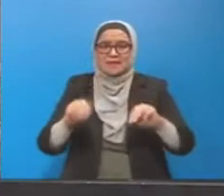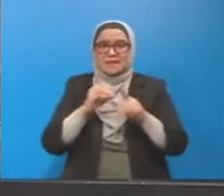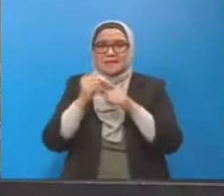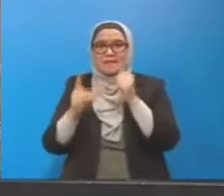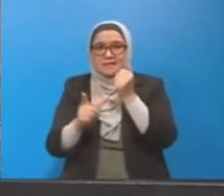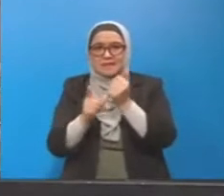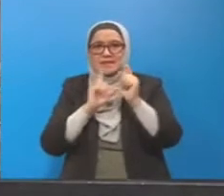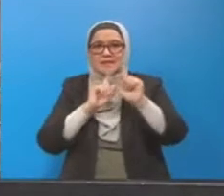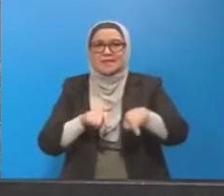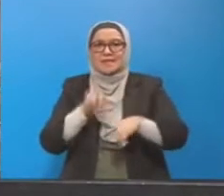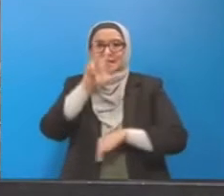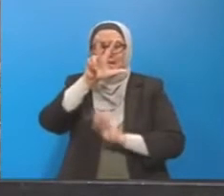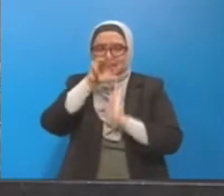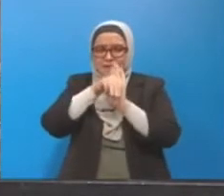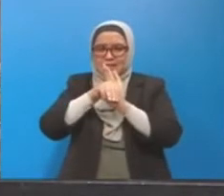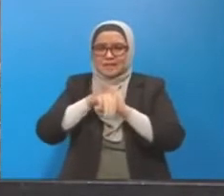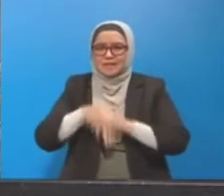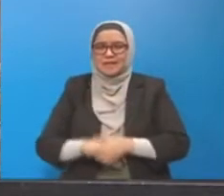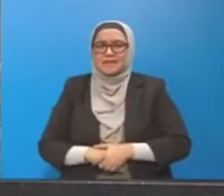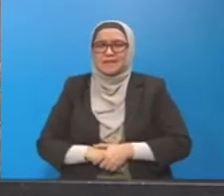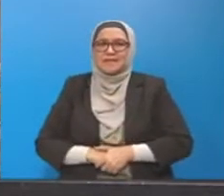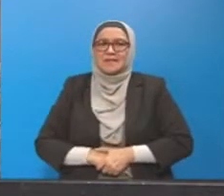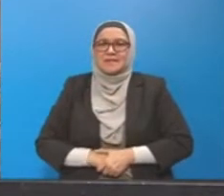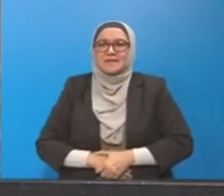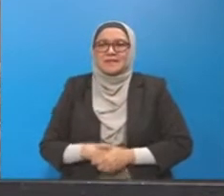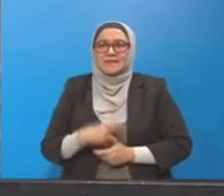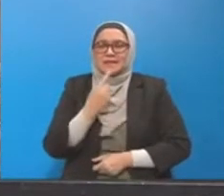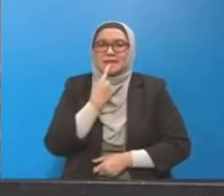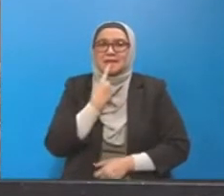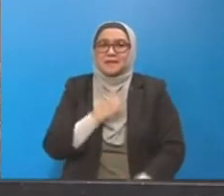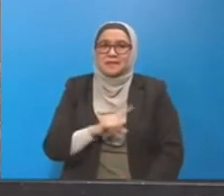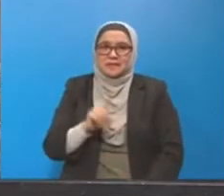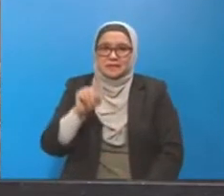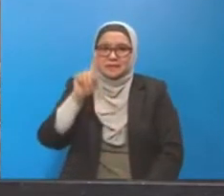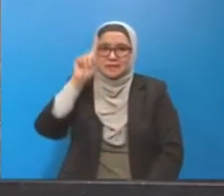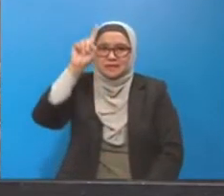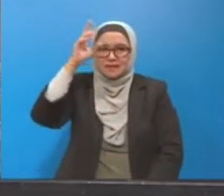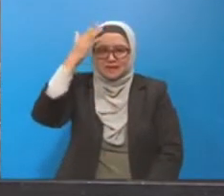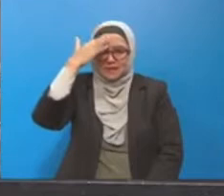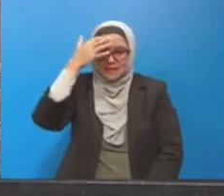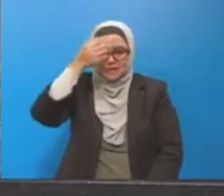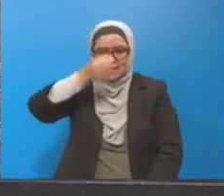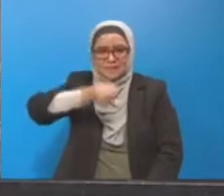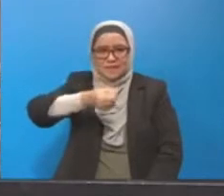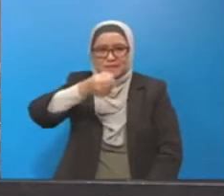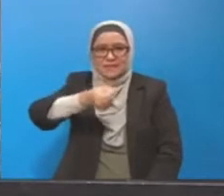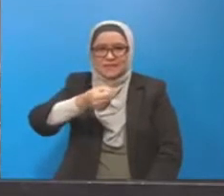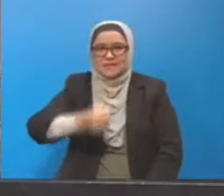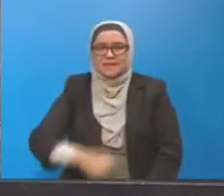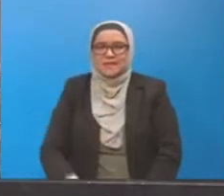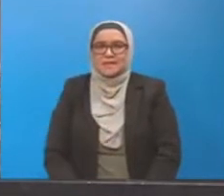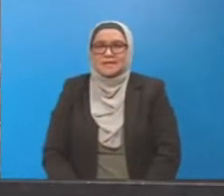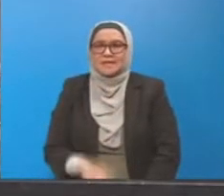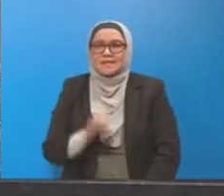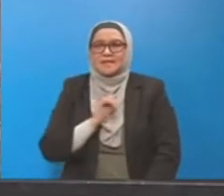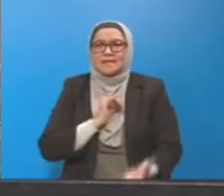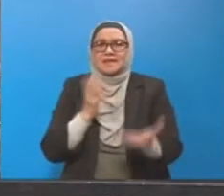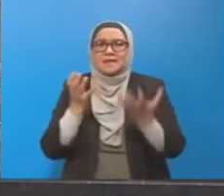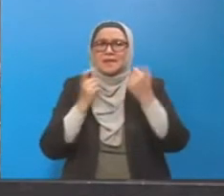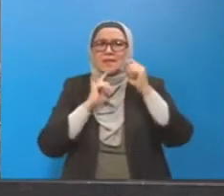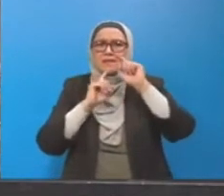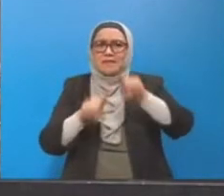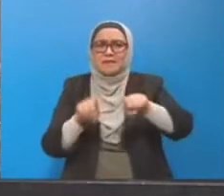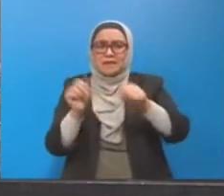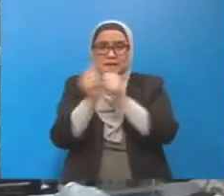Mini 9 rohmanir Rohim salamualaikum warahmatullahi wabarakatuh Eh channel menjawab sekali dengan